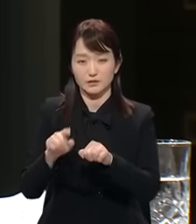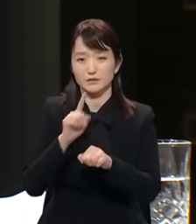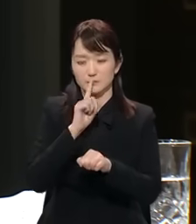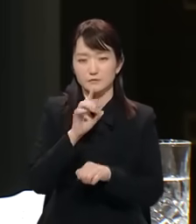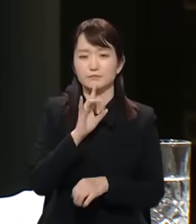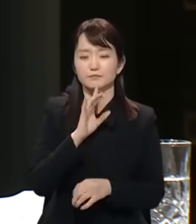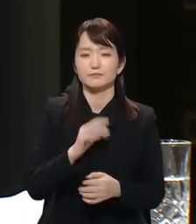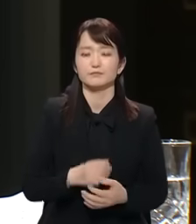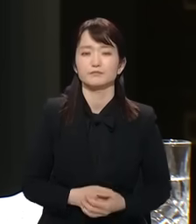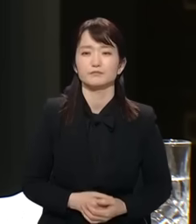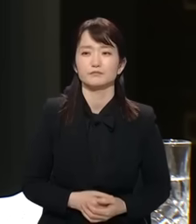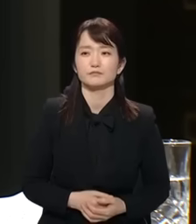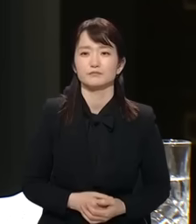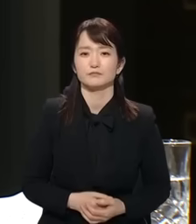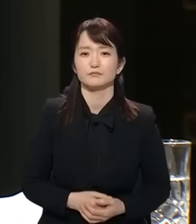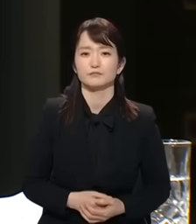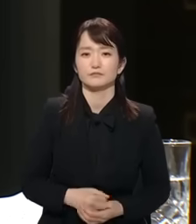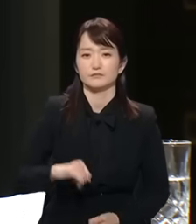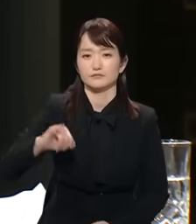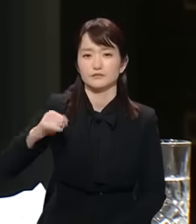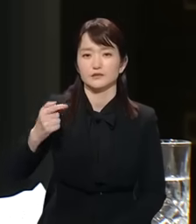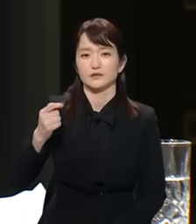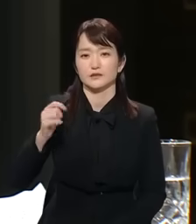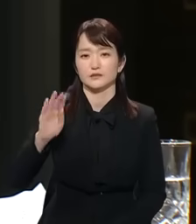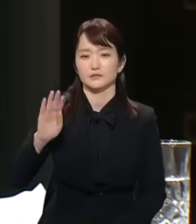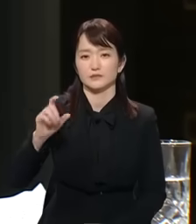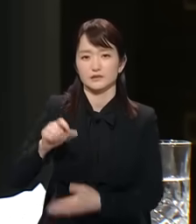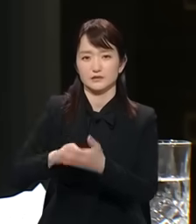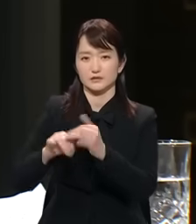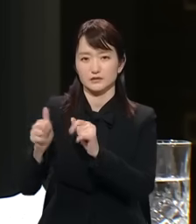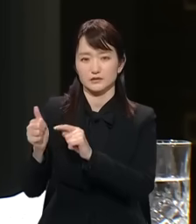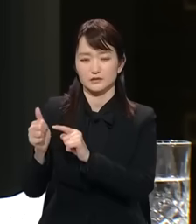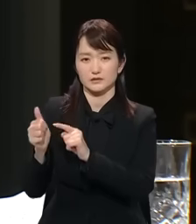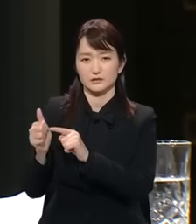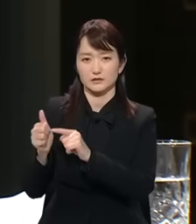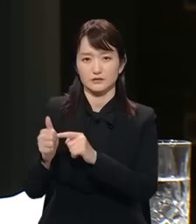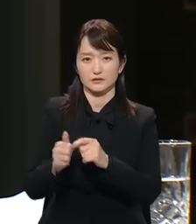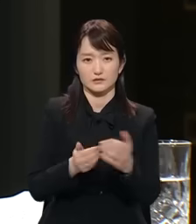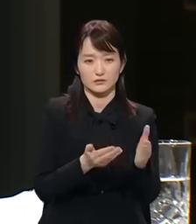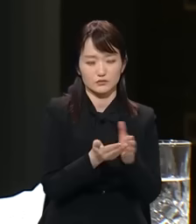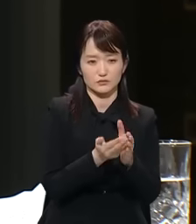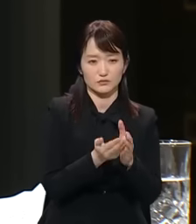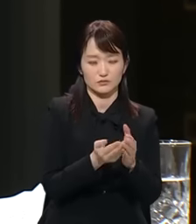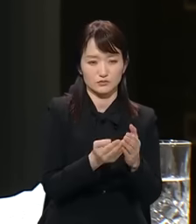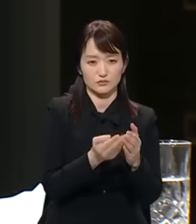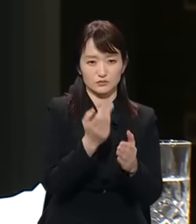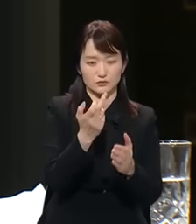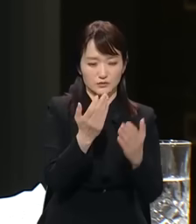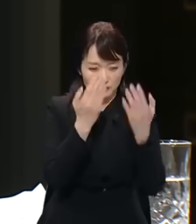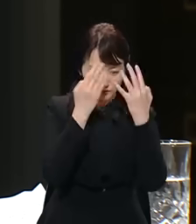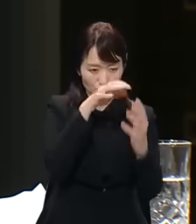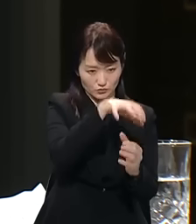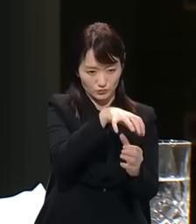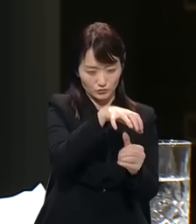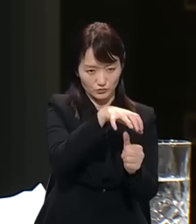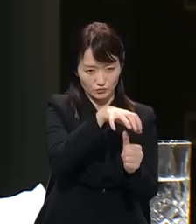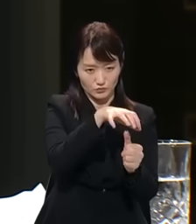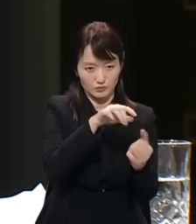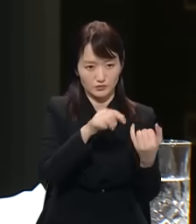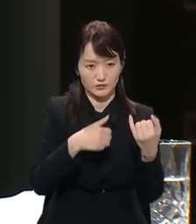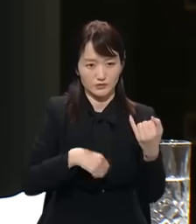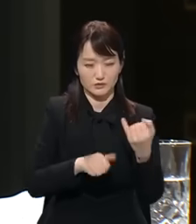자 근데이 당시 우리 JTBC 취재진이 군산 교도소에 수감돼 있던이 며느리 김씨를 만나려고 갔습니다 면회 신청을